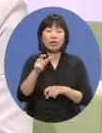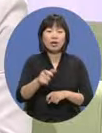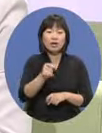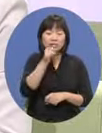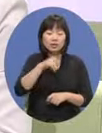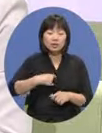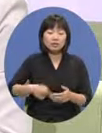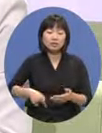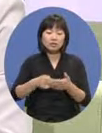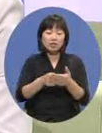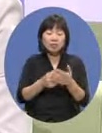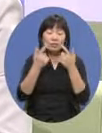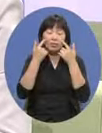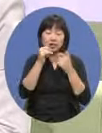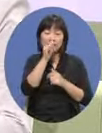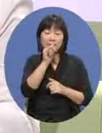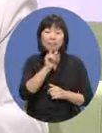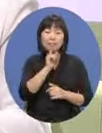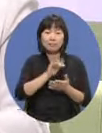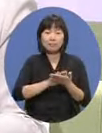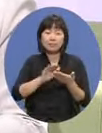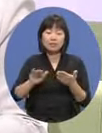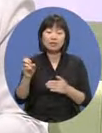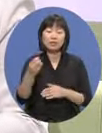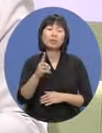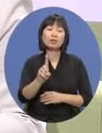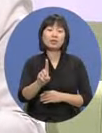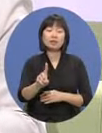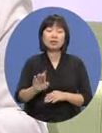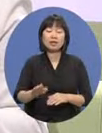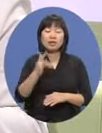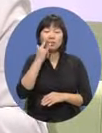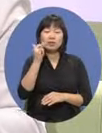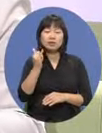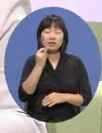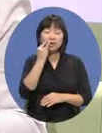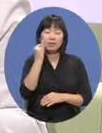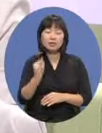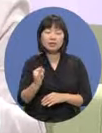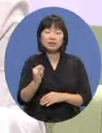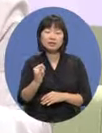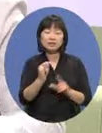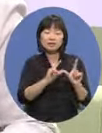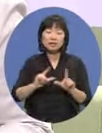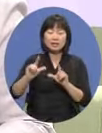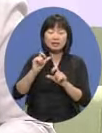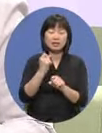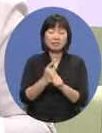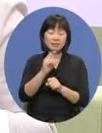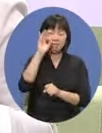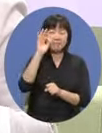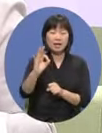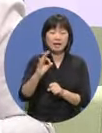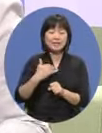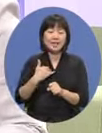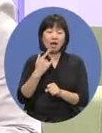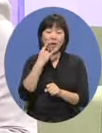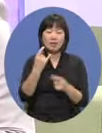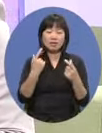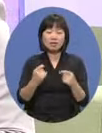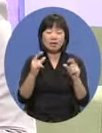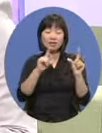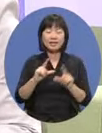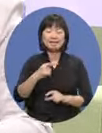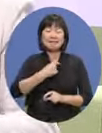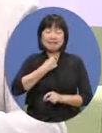다음에 자기 주장도 분명히 좀 있어요. 그리고 또 한 가지 뭐냐면 부모님, 어머님이 사신 거를 이미 보고 나는 어머니처럼 살지 않을